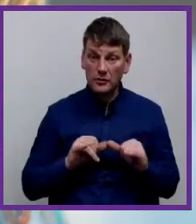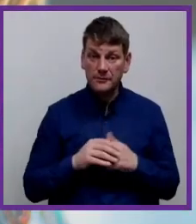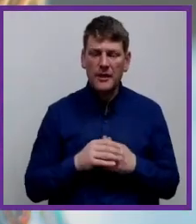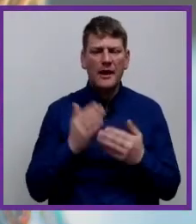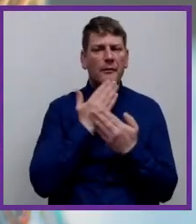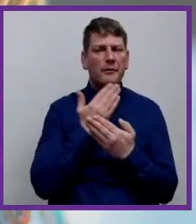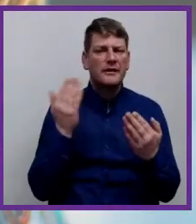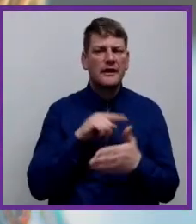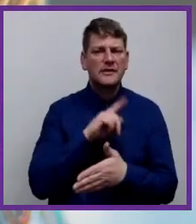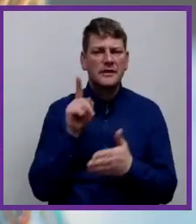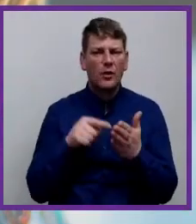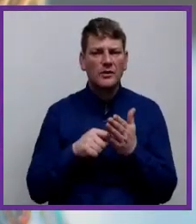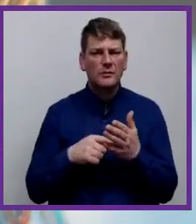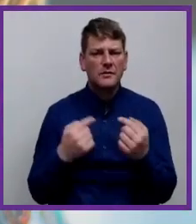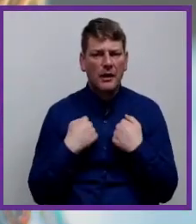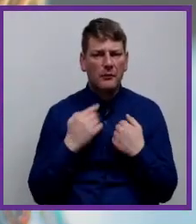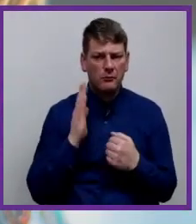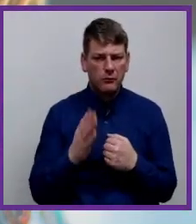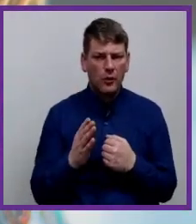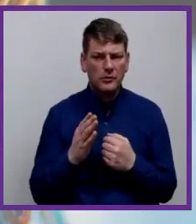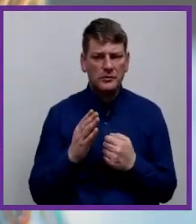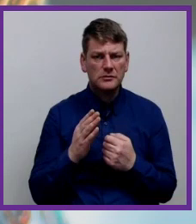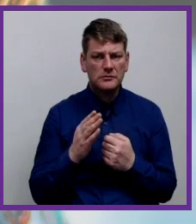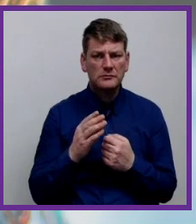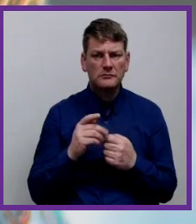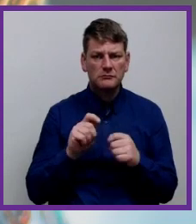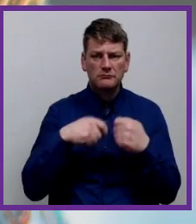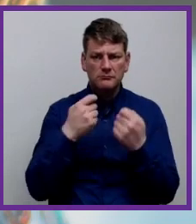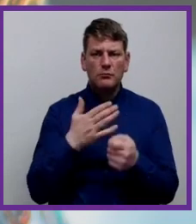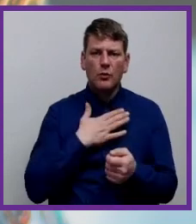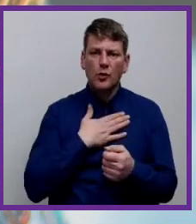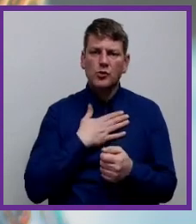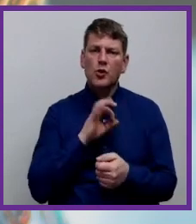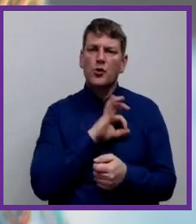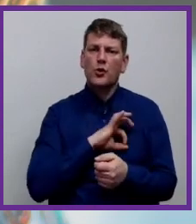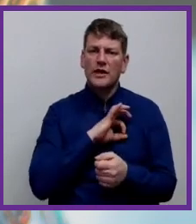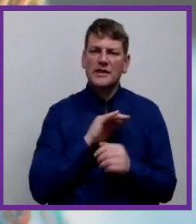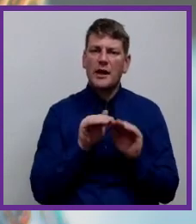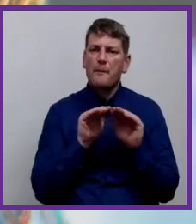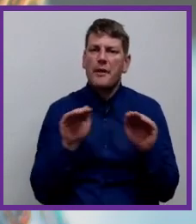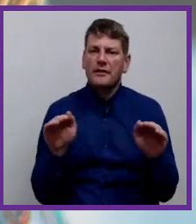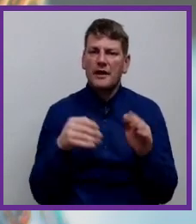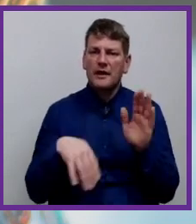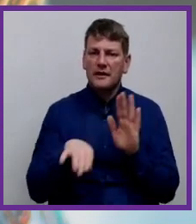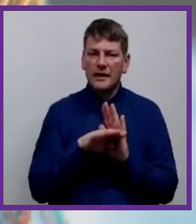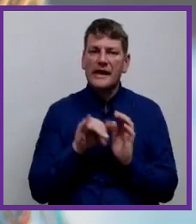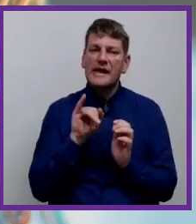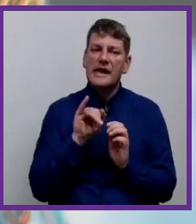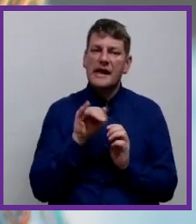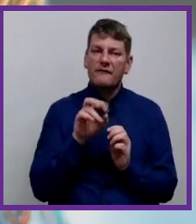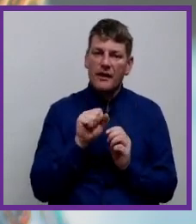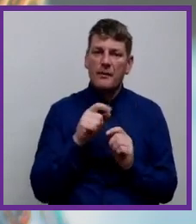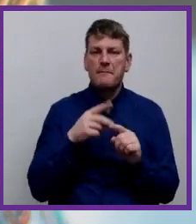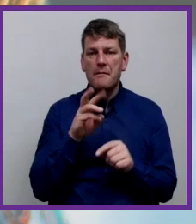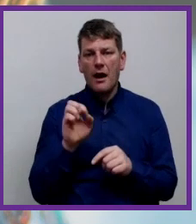Pēdējais jautājums man būs adresēts mūsu juridiskā paneļa dalībniekiem Ieva un Mārtiņa.